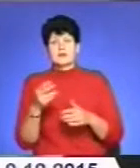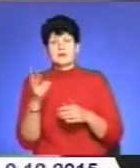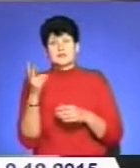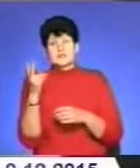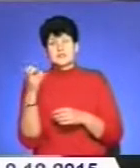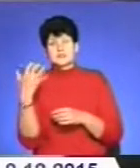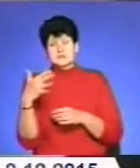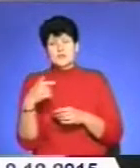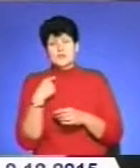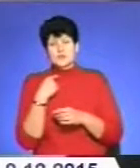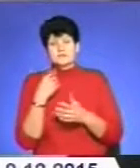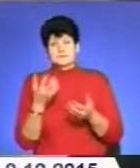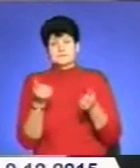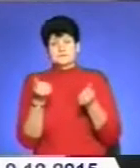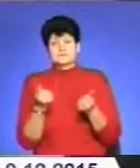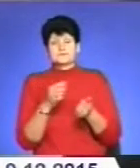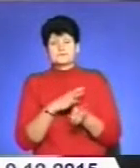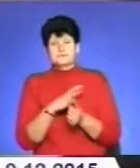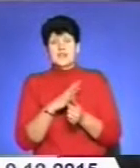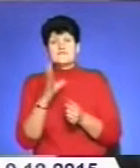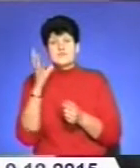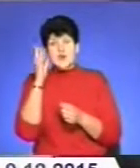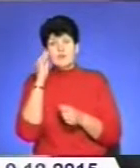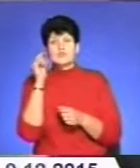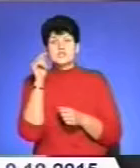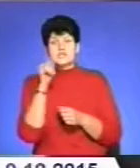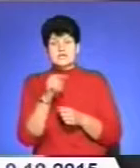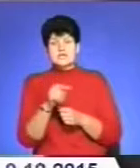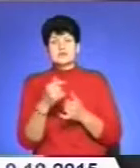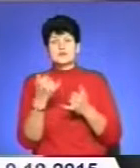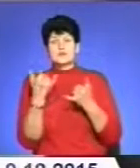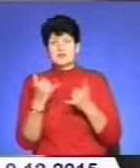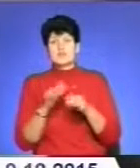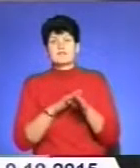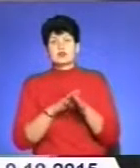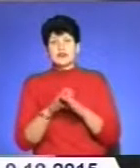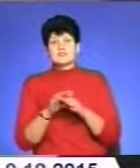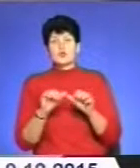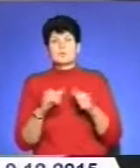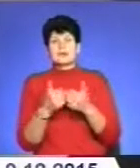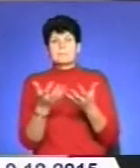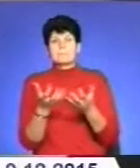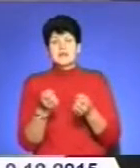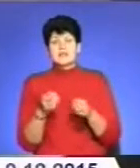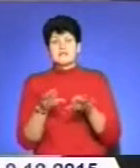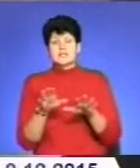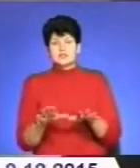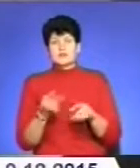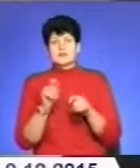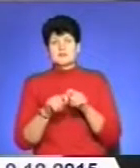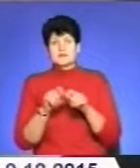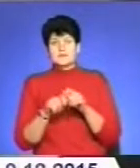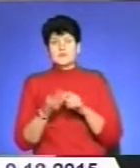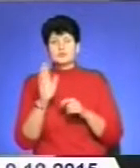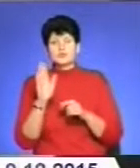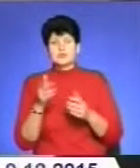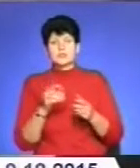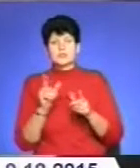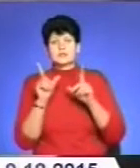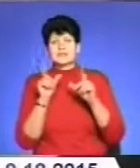голосів підтримки. І враховуючи це, сьогодні виконавчий комітет прийняв рішення про те, що в експериментальному режимі в Тернополі буде курсувати